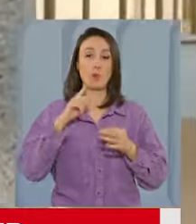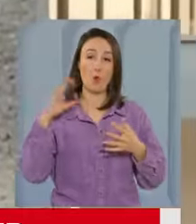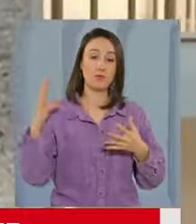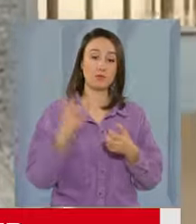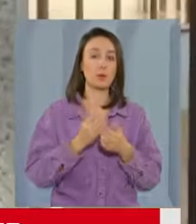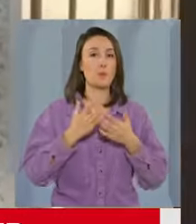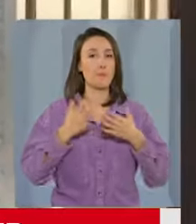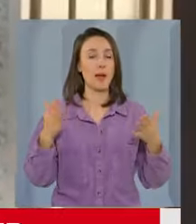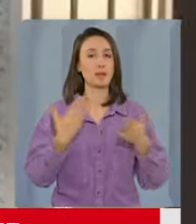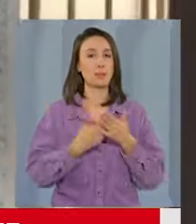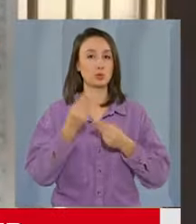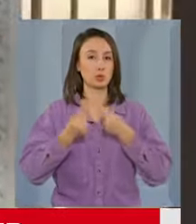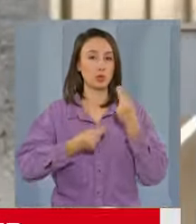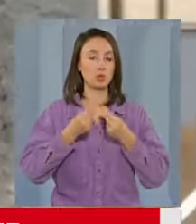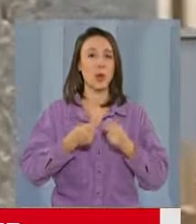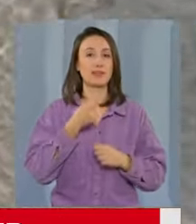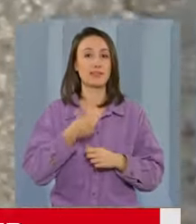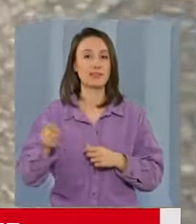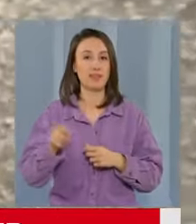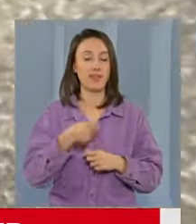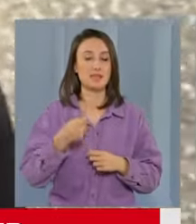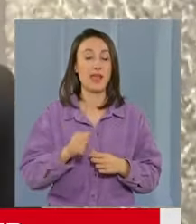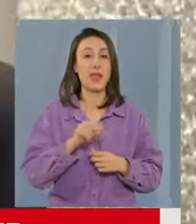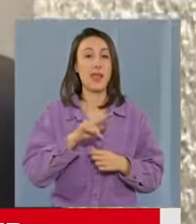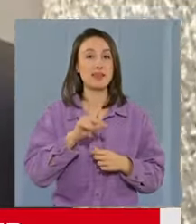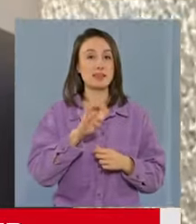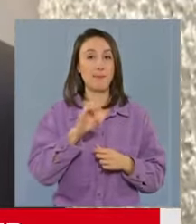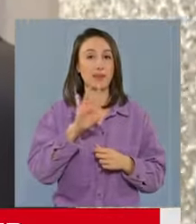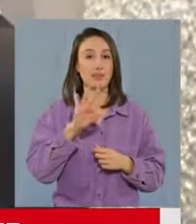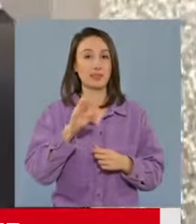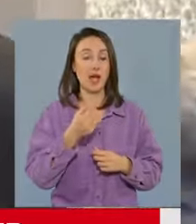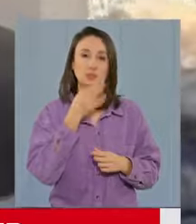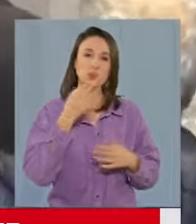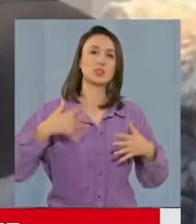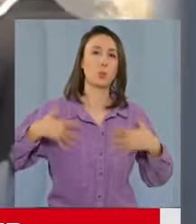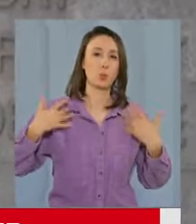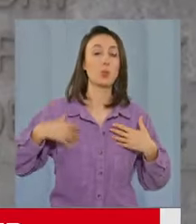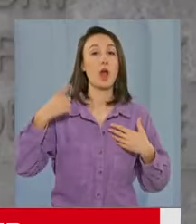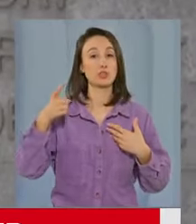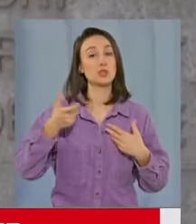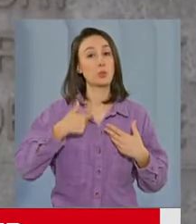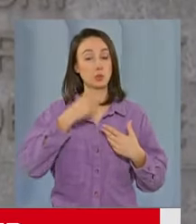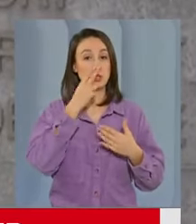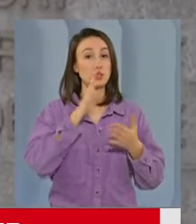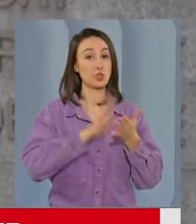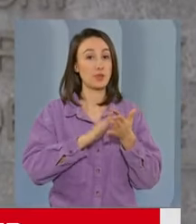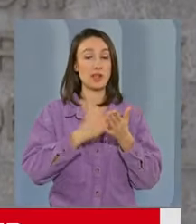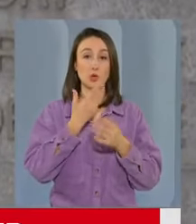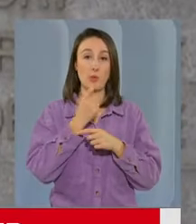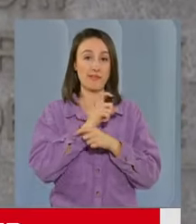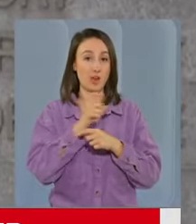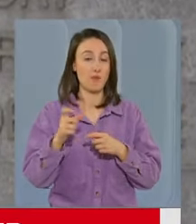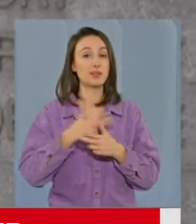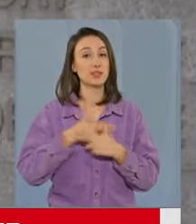victorie uriașă pentru jucătoarea de tenis. Elisabeta Lipă a precizat că se bucură că aceasta a reușit să-și dovedească nevinovăția